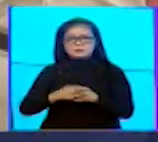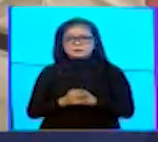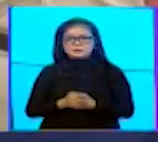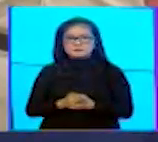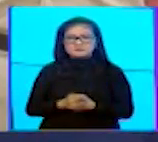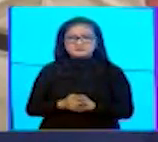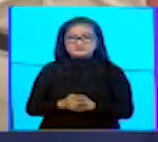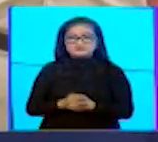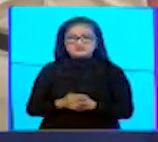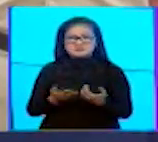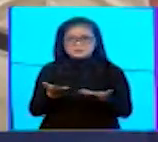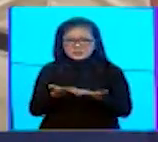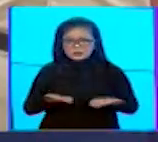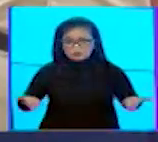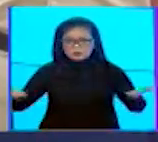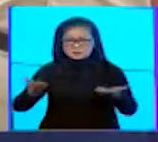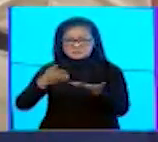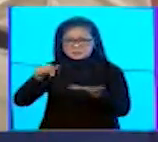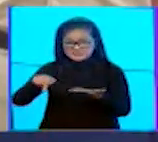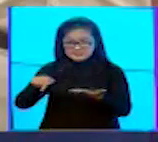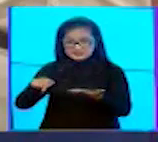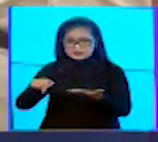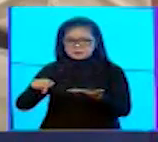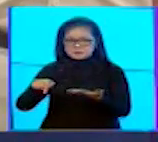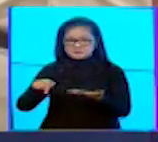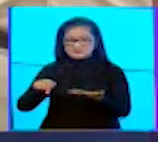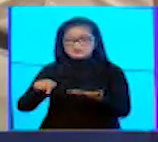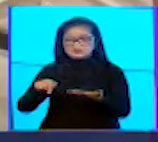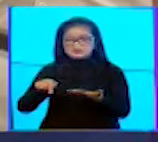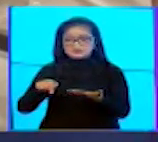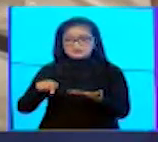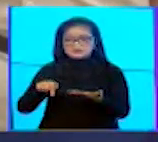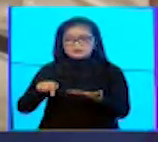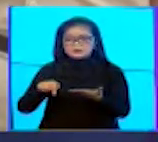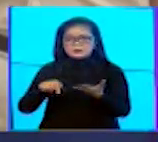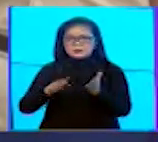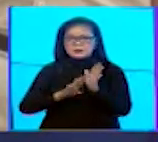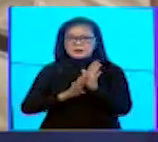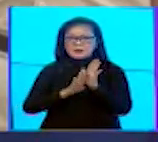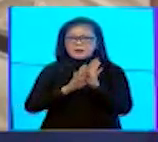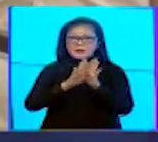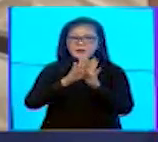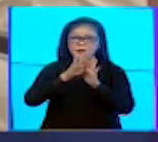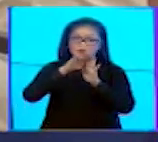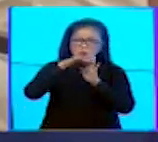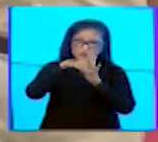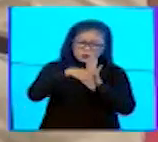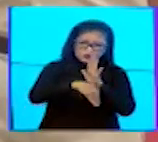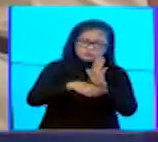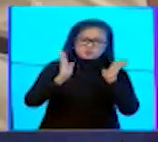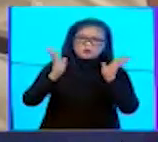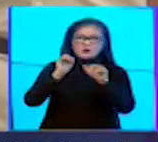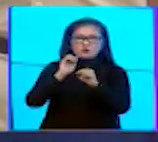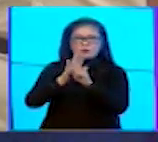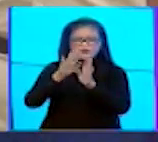situasi sekarang yang kurvanya sudah lebih baik,